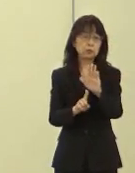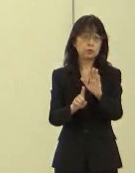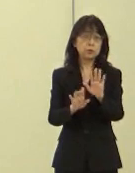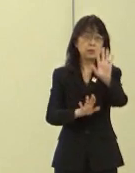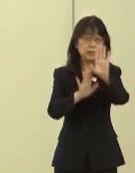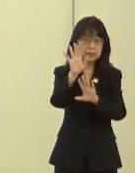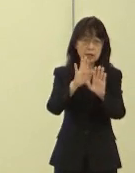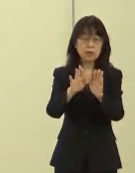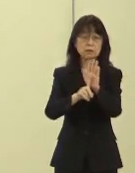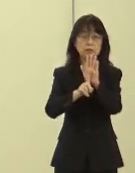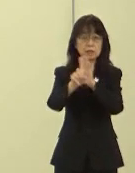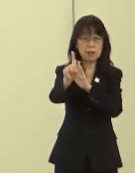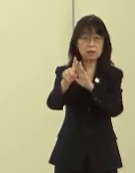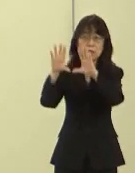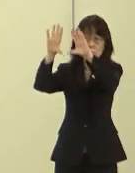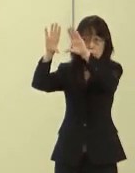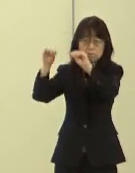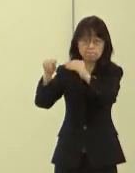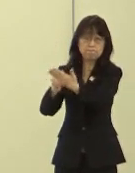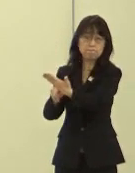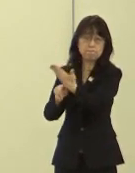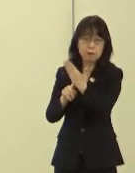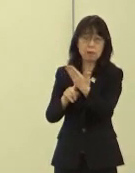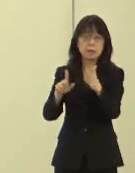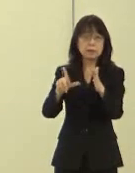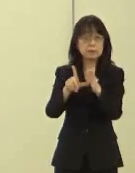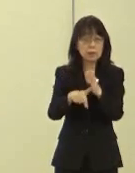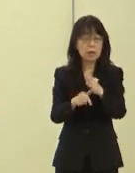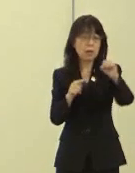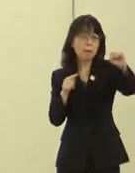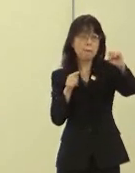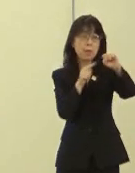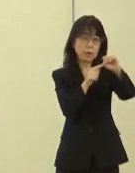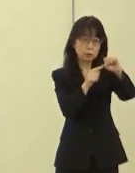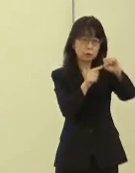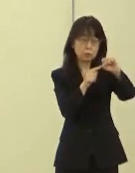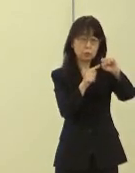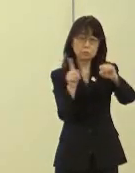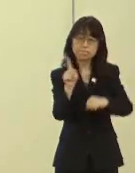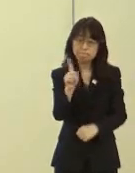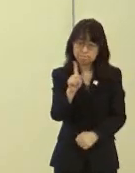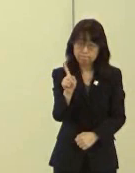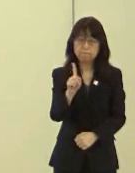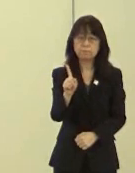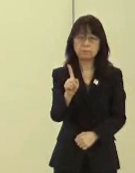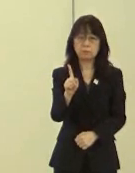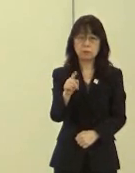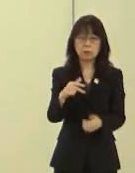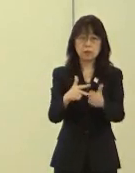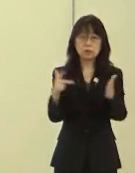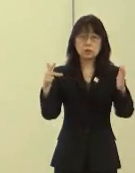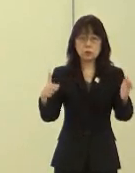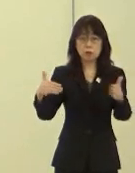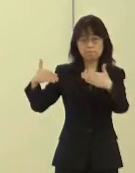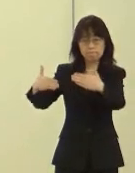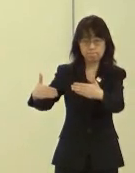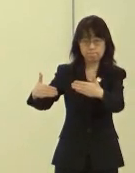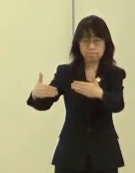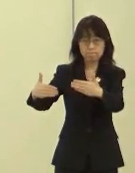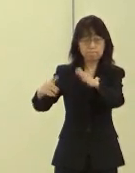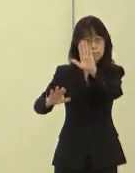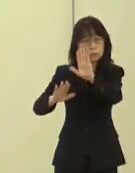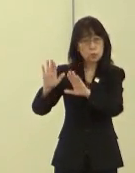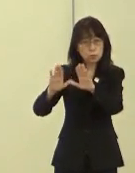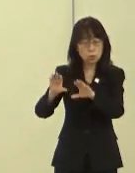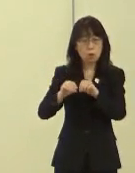って、設けておりました目安、直近1週間のですね、感